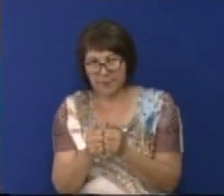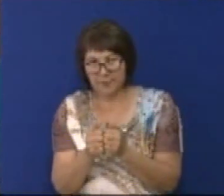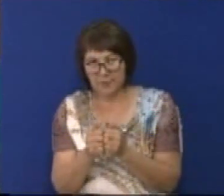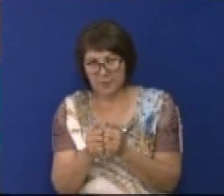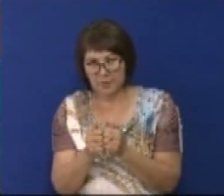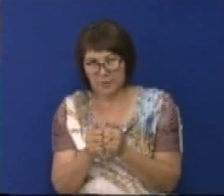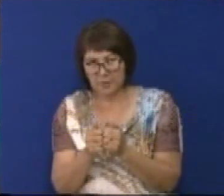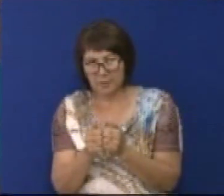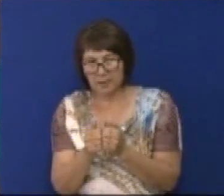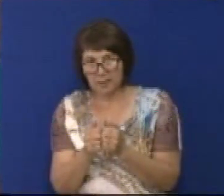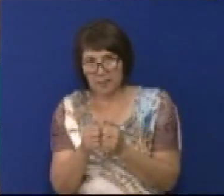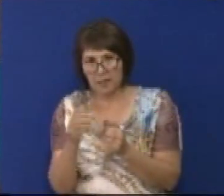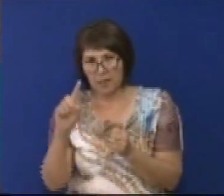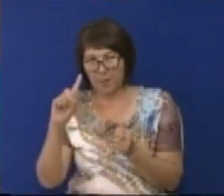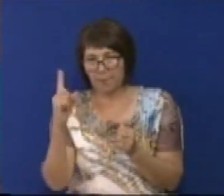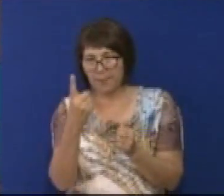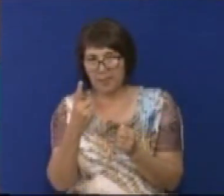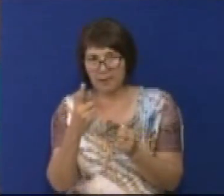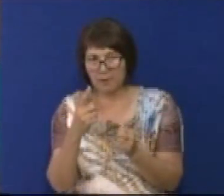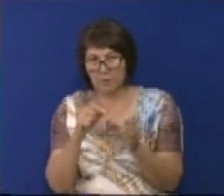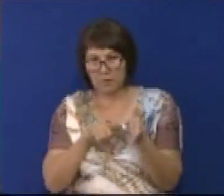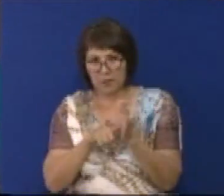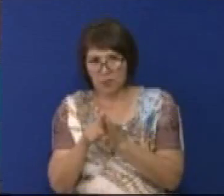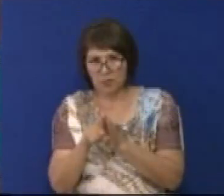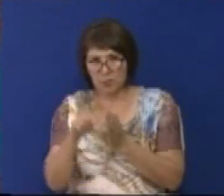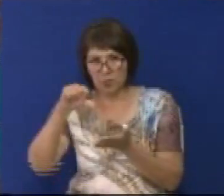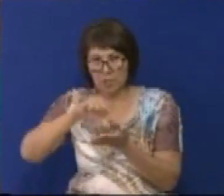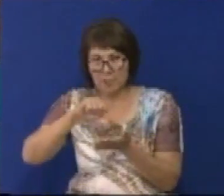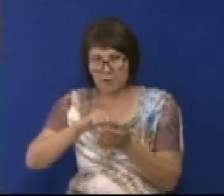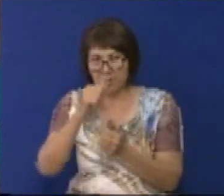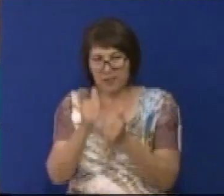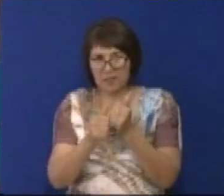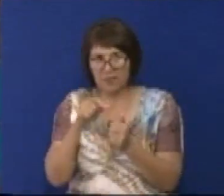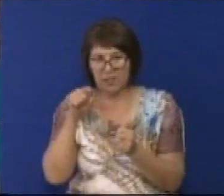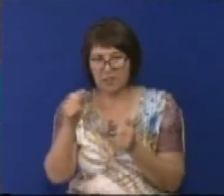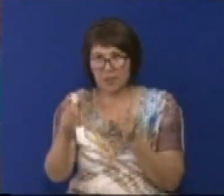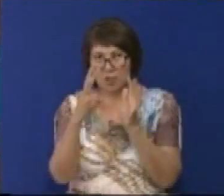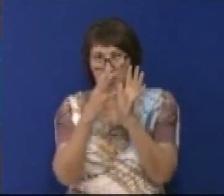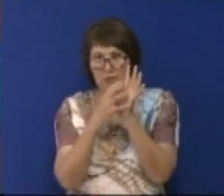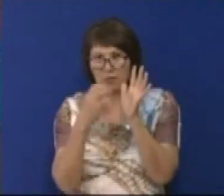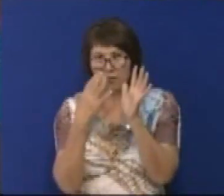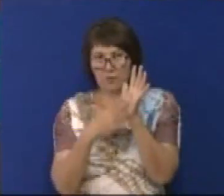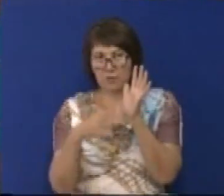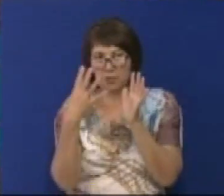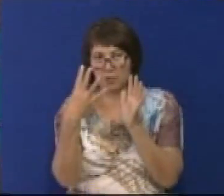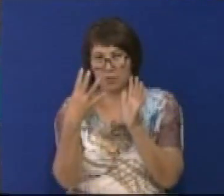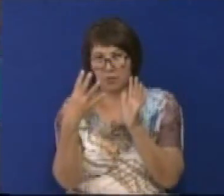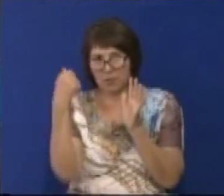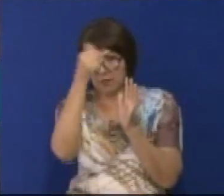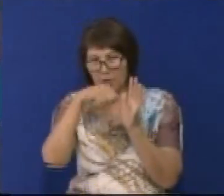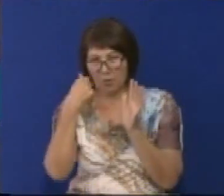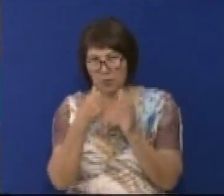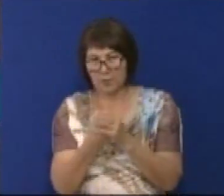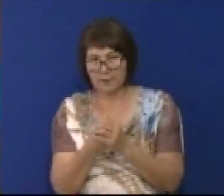Эстафетаға 1994 жылдан бері қатысып келемін. Ең алғаш қысына қатысып, күні бүгінге дейін қызығушылығым жоғалған емес. Сайттан